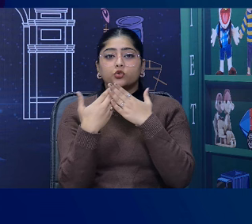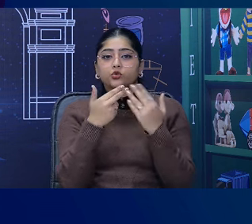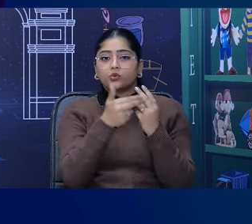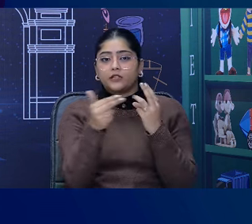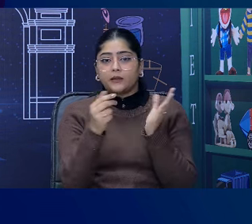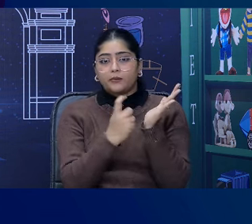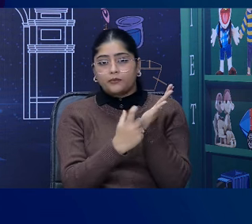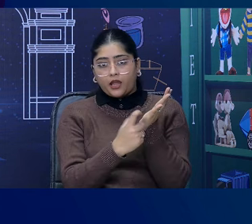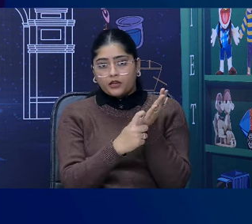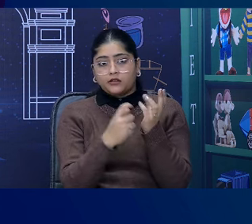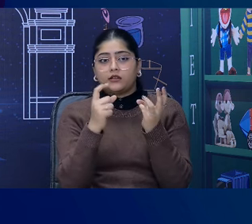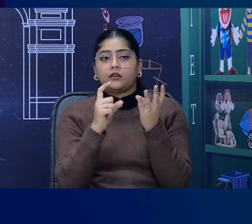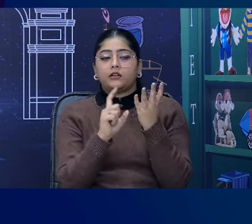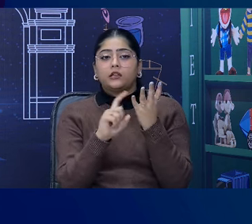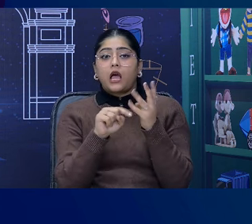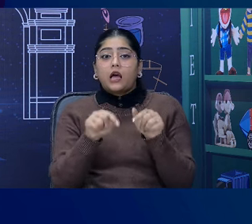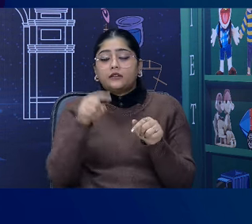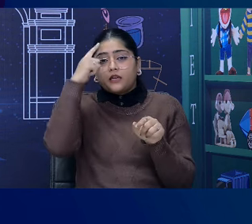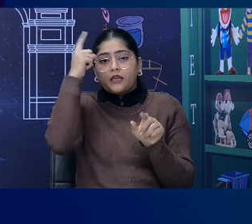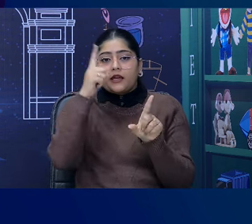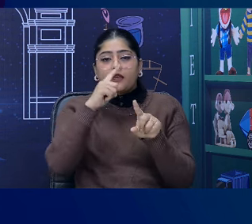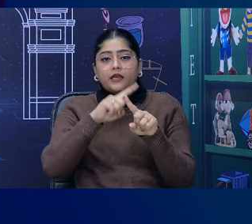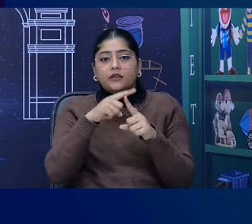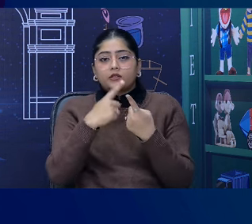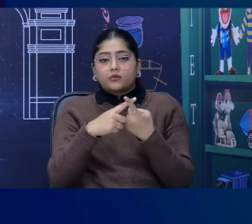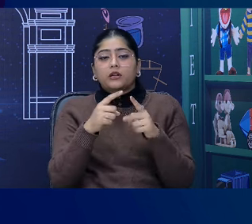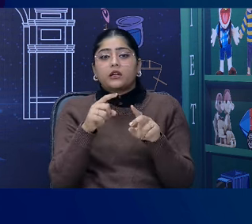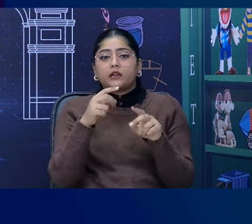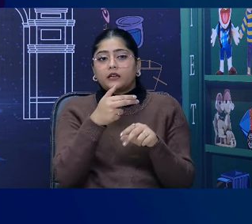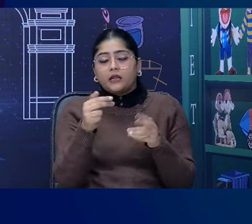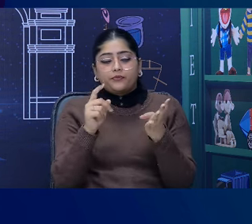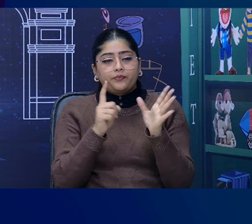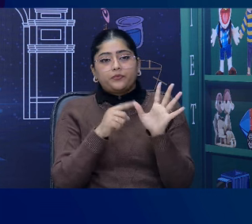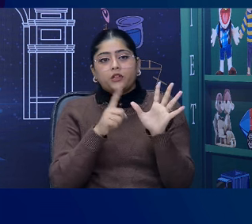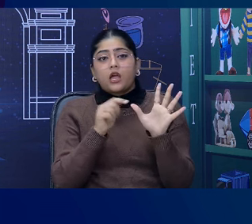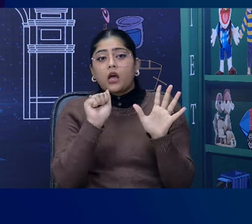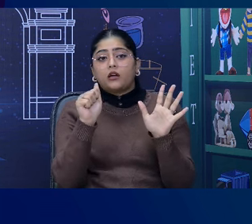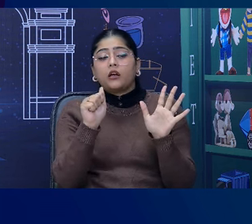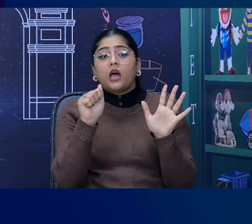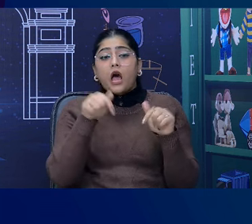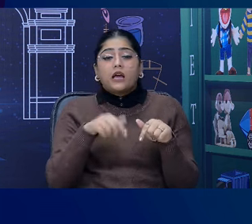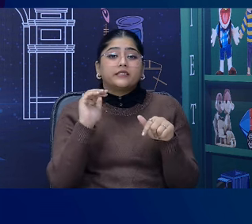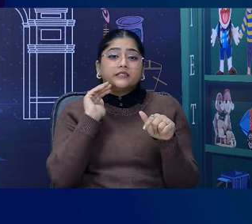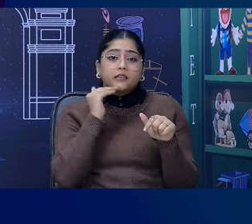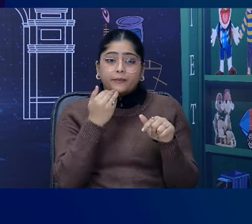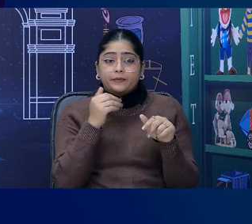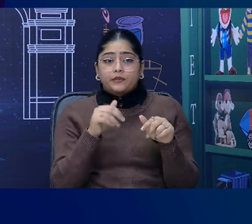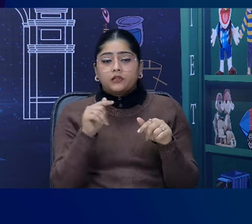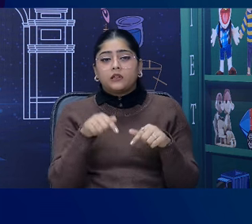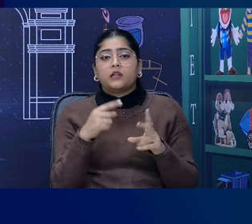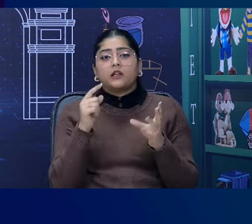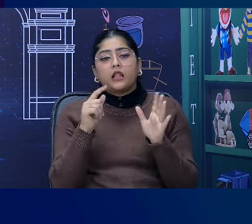एड्रेस आज के एक्सपर्ट का नाम आज के सेशन की डेट देन योर फोटोग्राफ दैट इज कंप्लीट